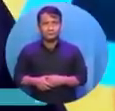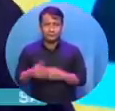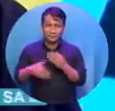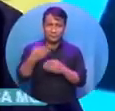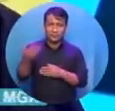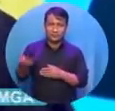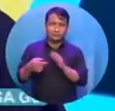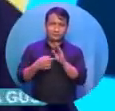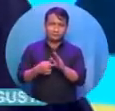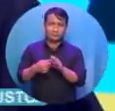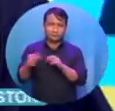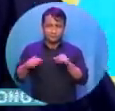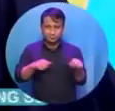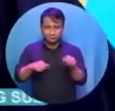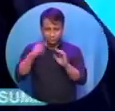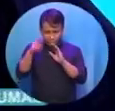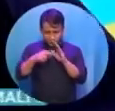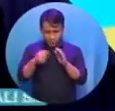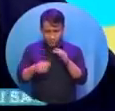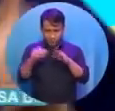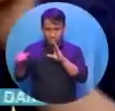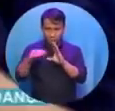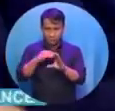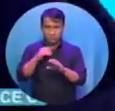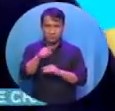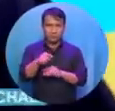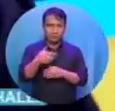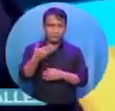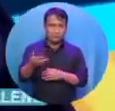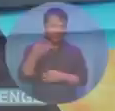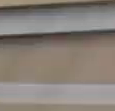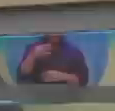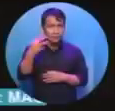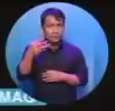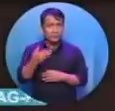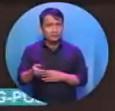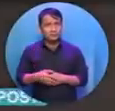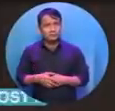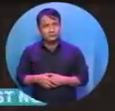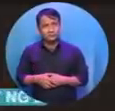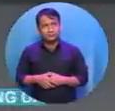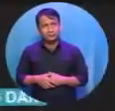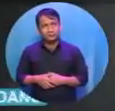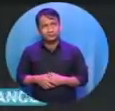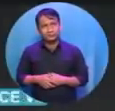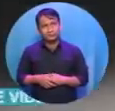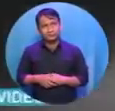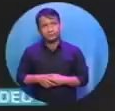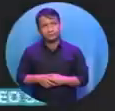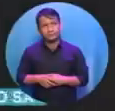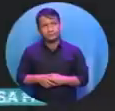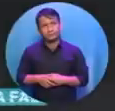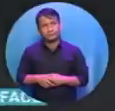Ito ay isa pang maaksyong viral video na tinag sa'yo, Idol. Panoorin natin. Ay, mali po yung ginagawa.